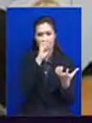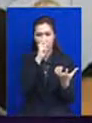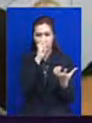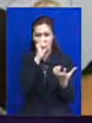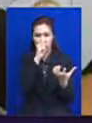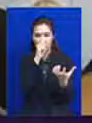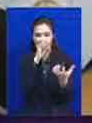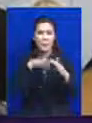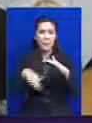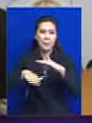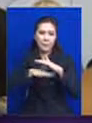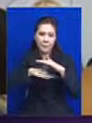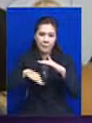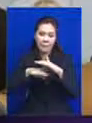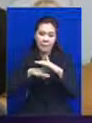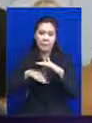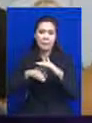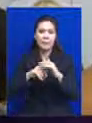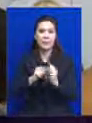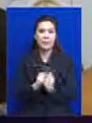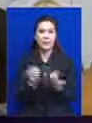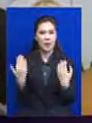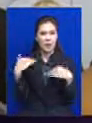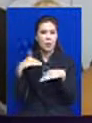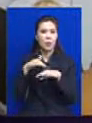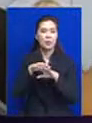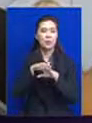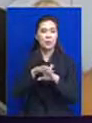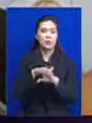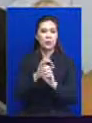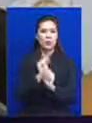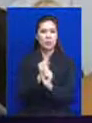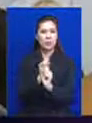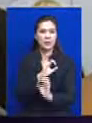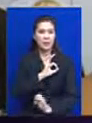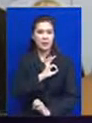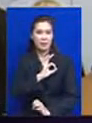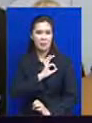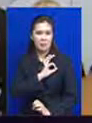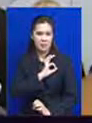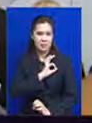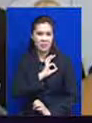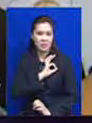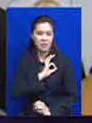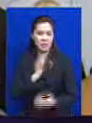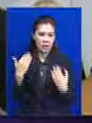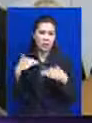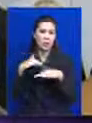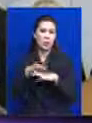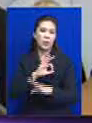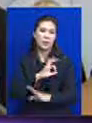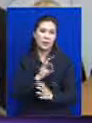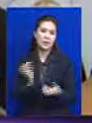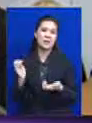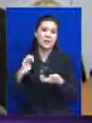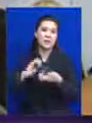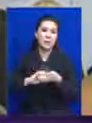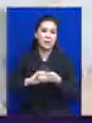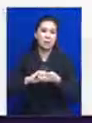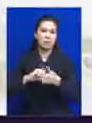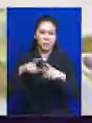านการไปร่วมเข้าไปเป็นสมาชิกใน e-market portal พวกนี้ใช้ได้ห